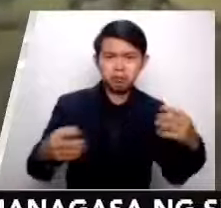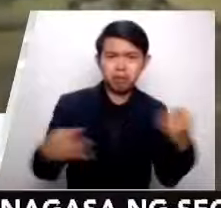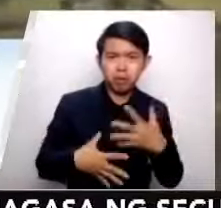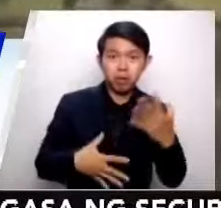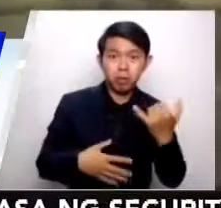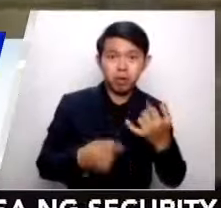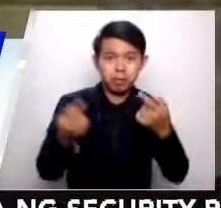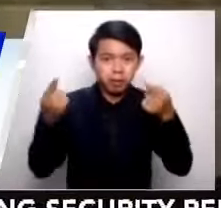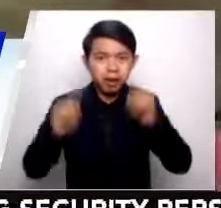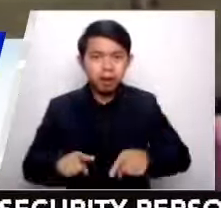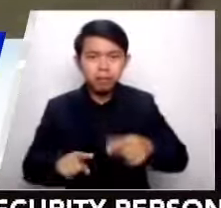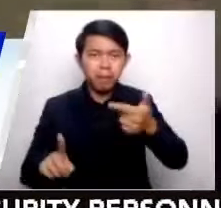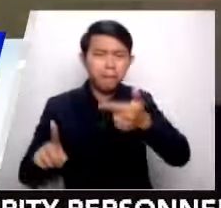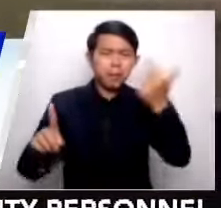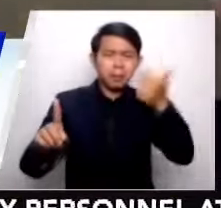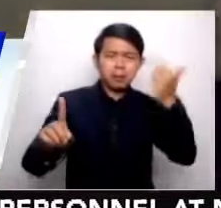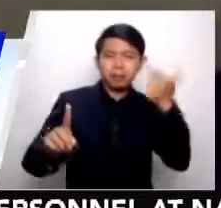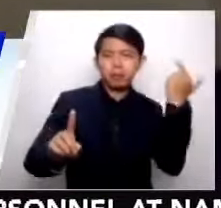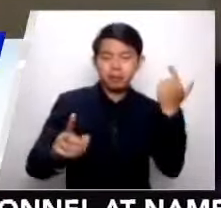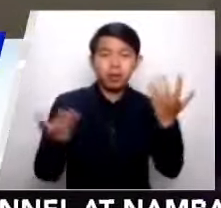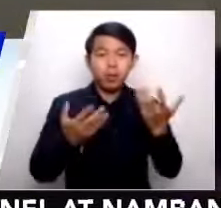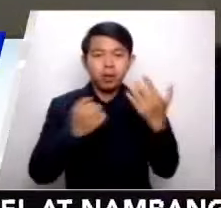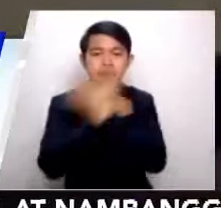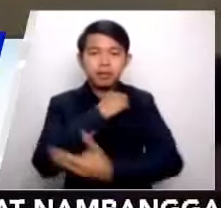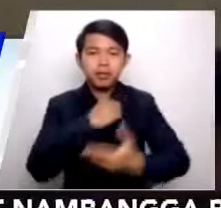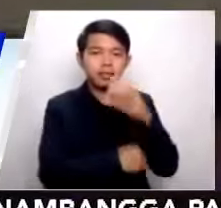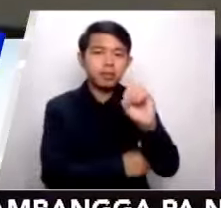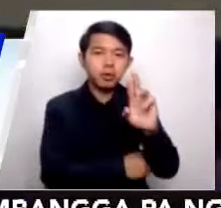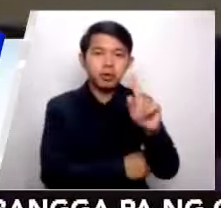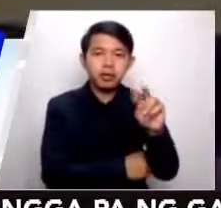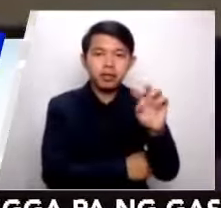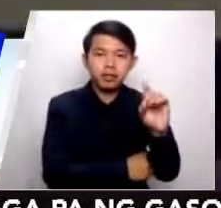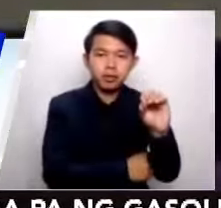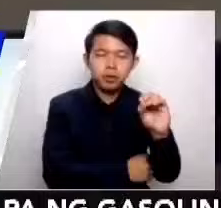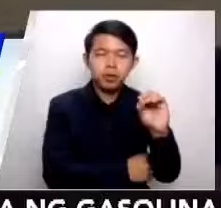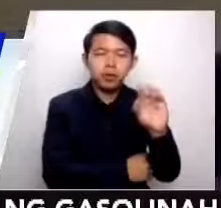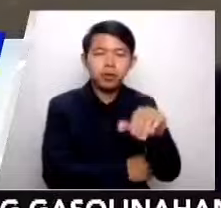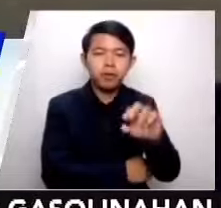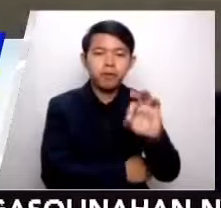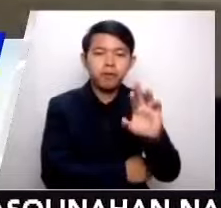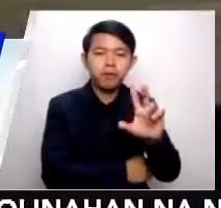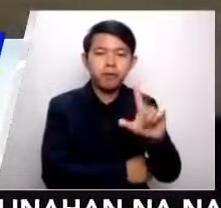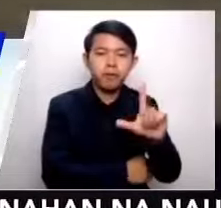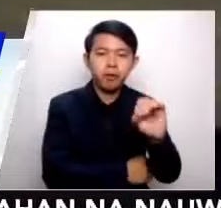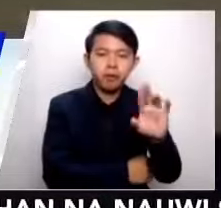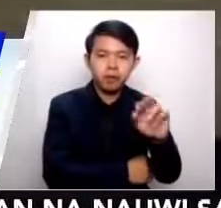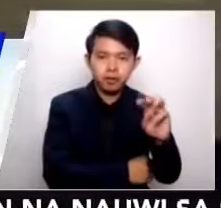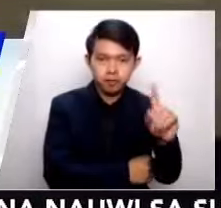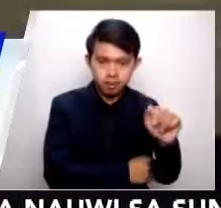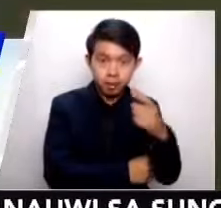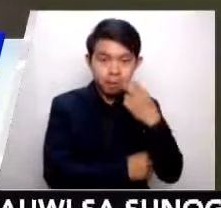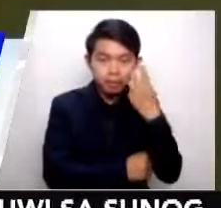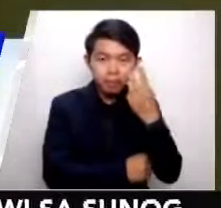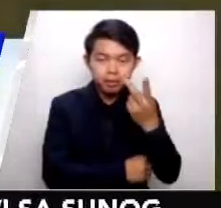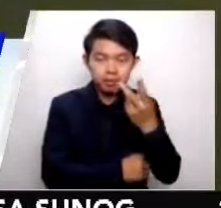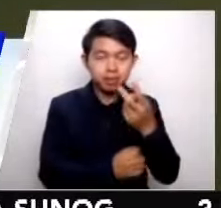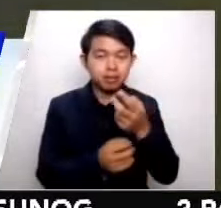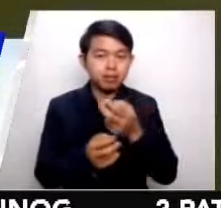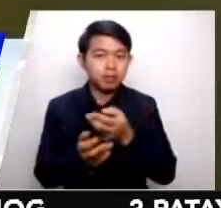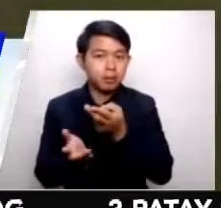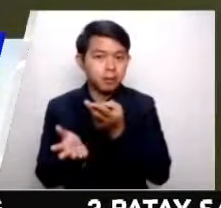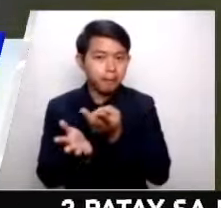Halloween celebrations sa Orlando, Florida. Hindi matukoy kung ang 2 nasa video na ito na nakahandusay ay at nirerespondehan